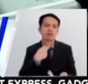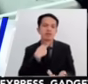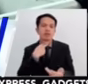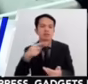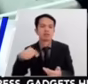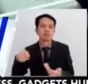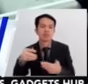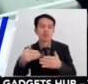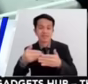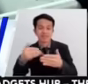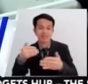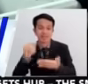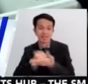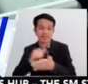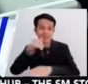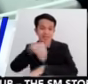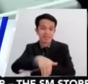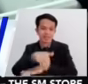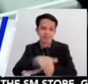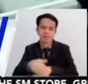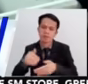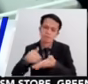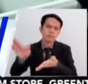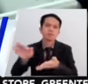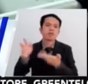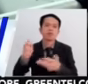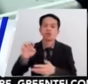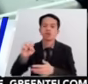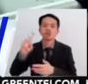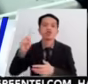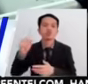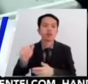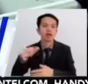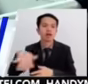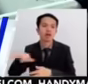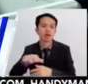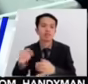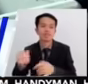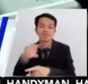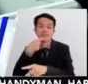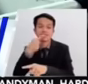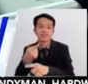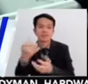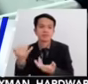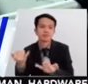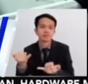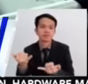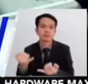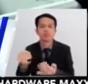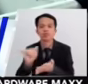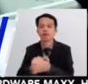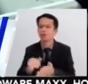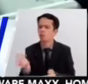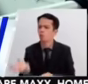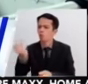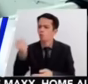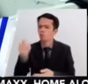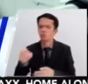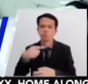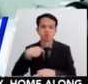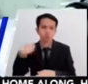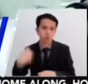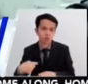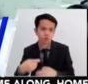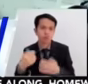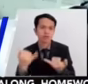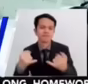doon. Pinaalis daw sila doon sa Escoda Shoal at sinasabi raw sa kanila na teritoryo yon ng China. So Rafi, yan ang latest mula